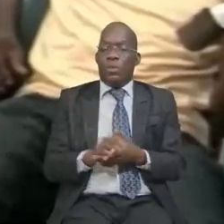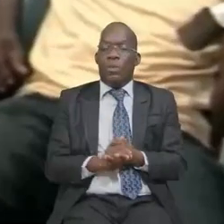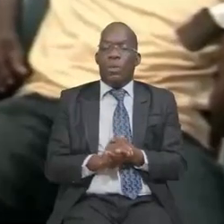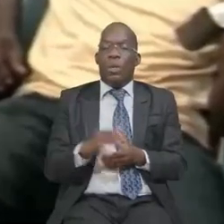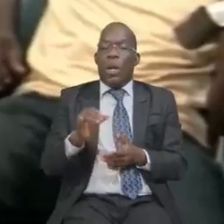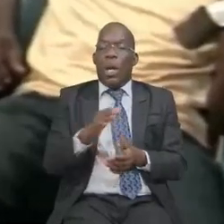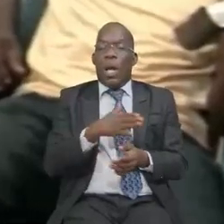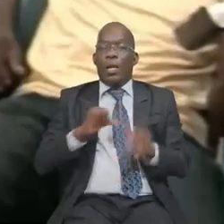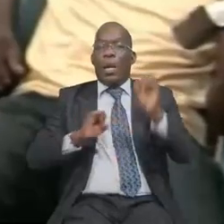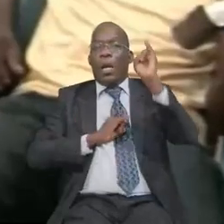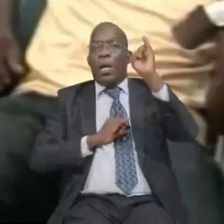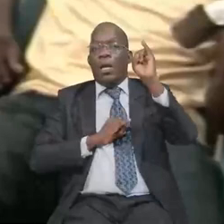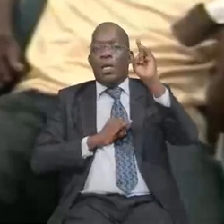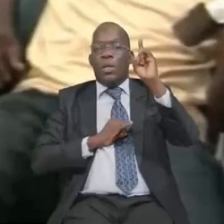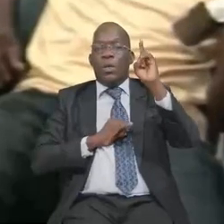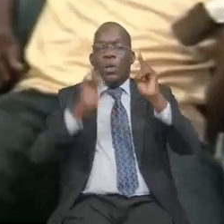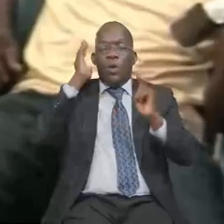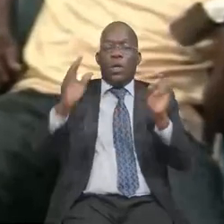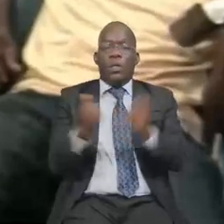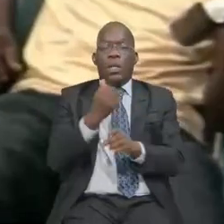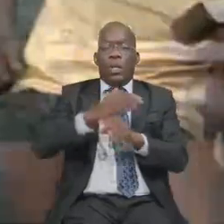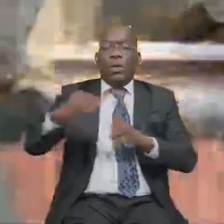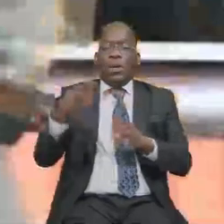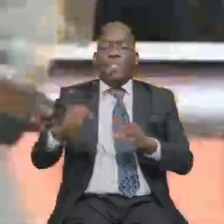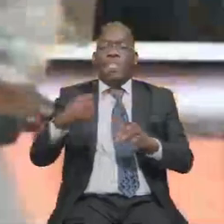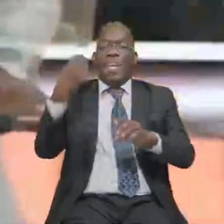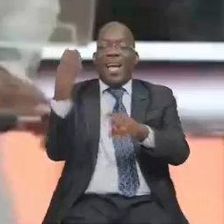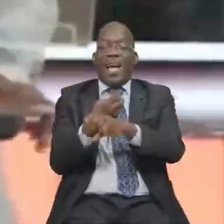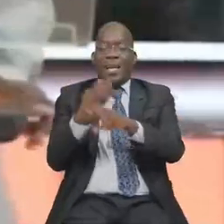j'ôterai de votre corps le cœur de pierre.